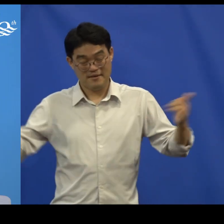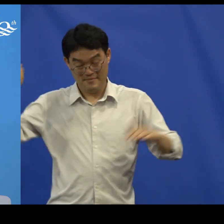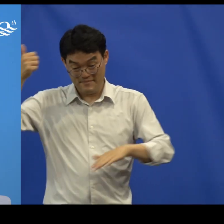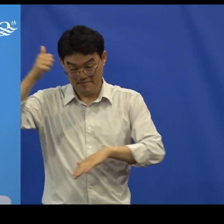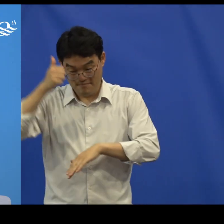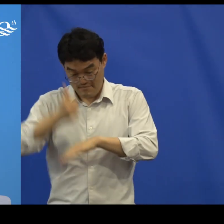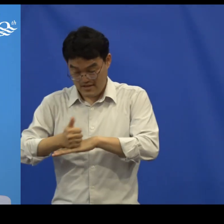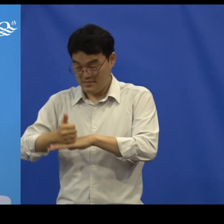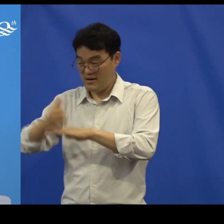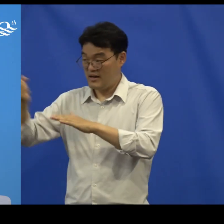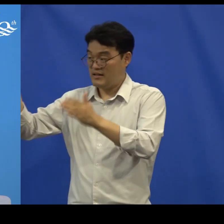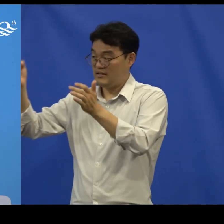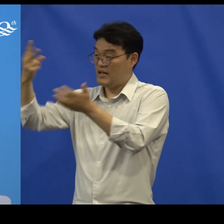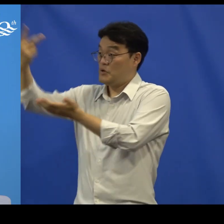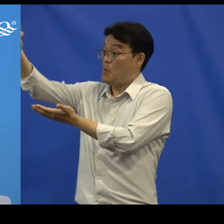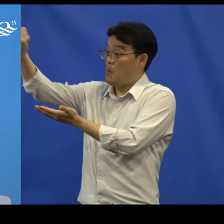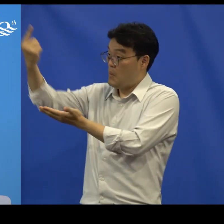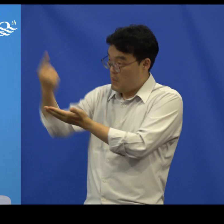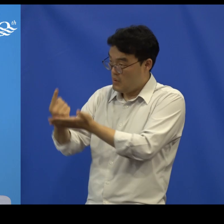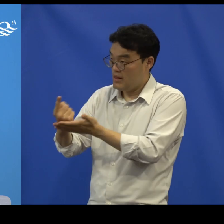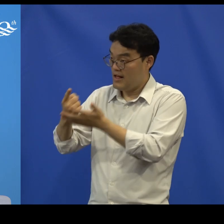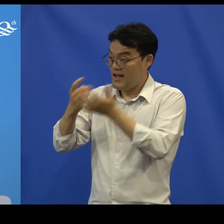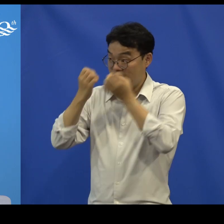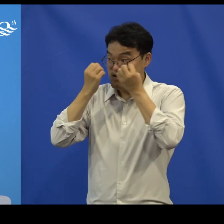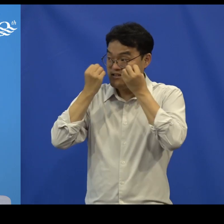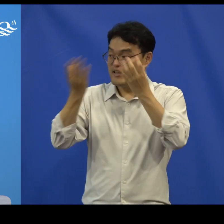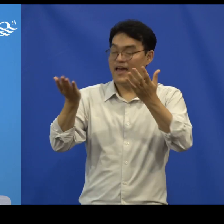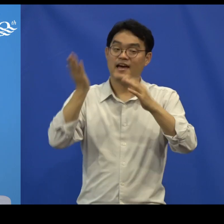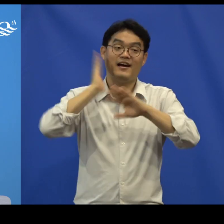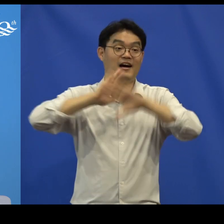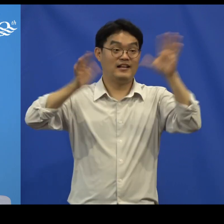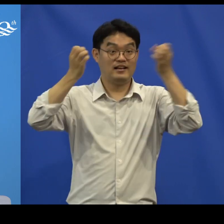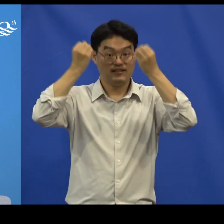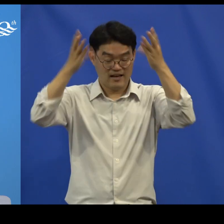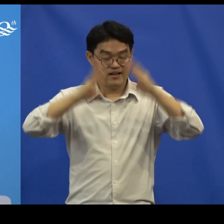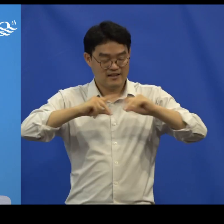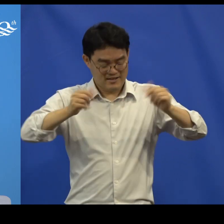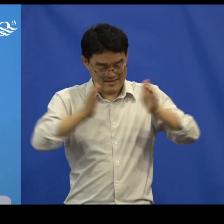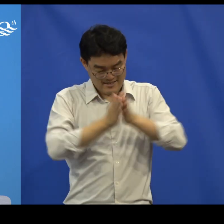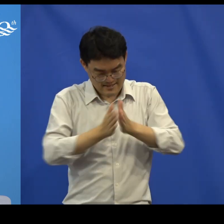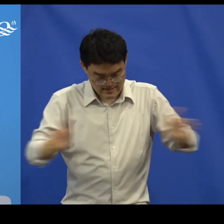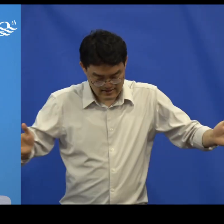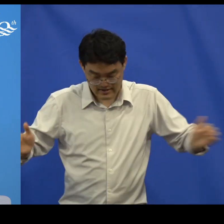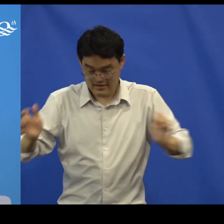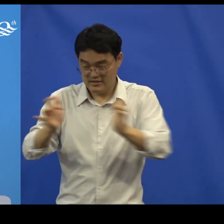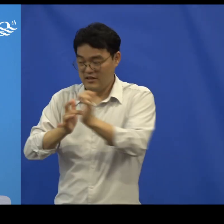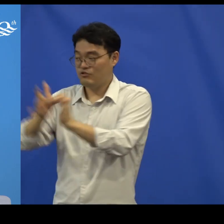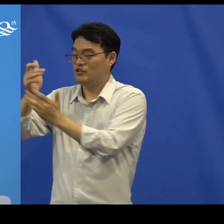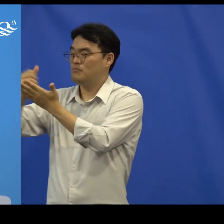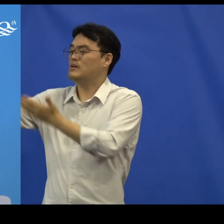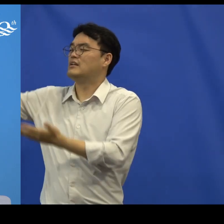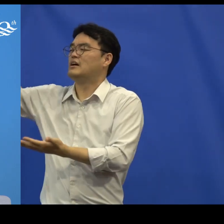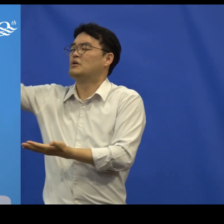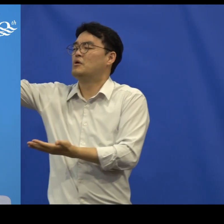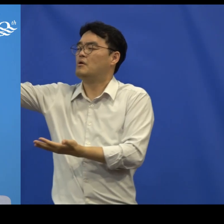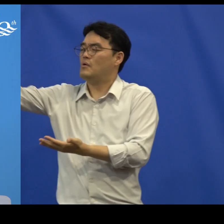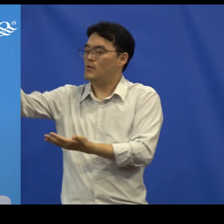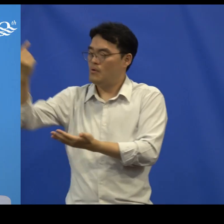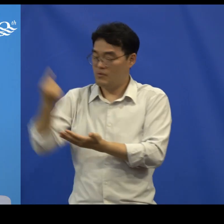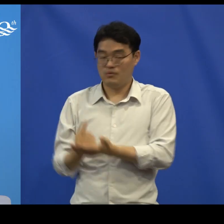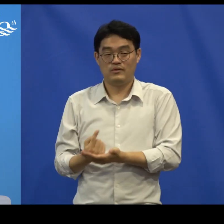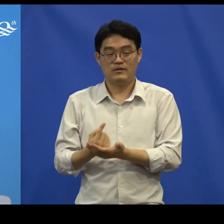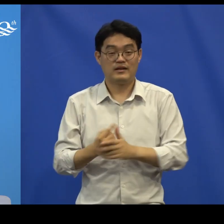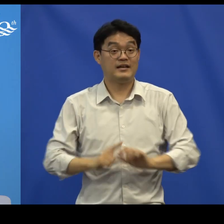땅이 시작되는 이 그리스도의 오심이 역사의 이제 마지막이에요.